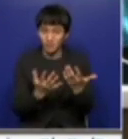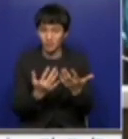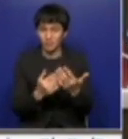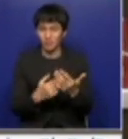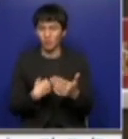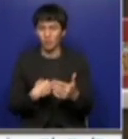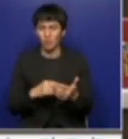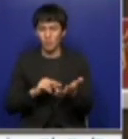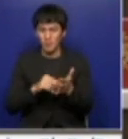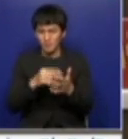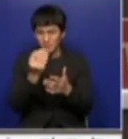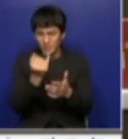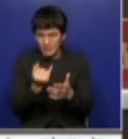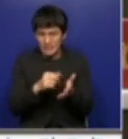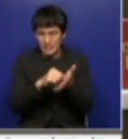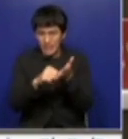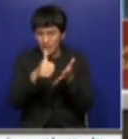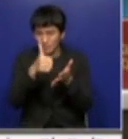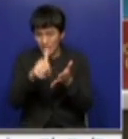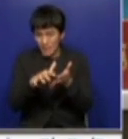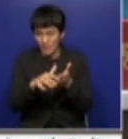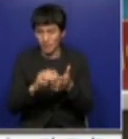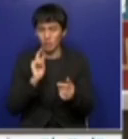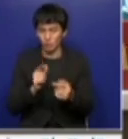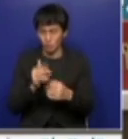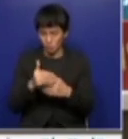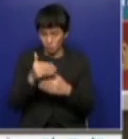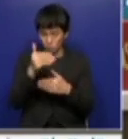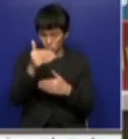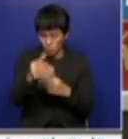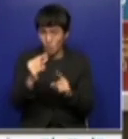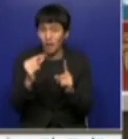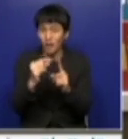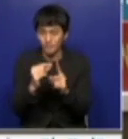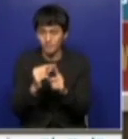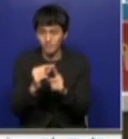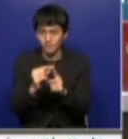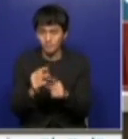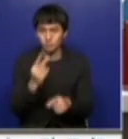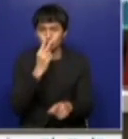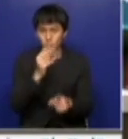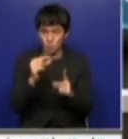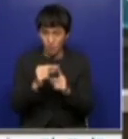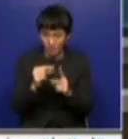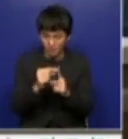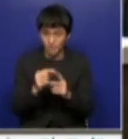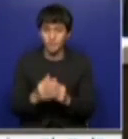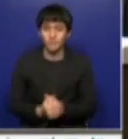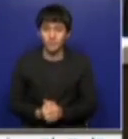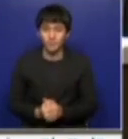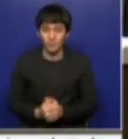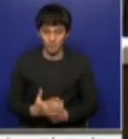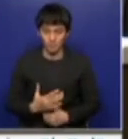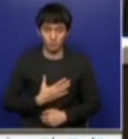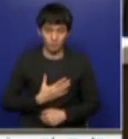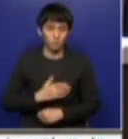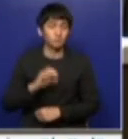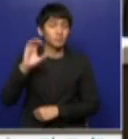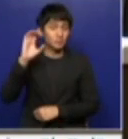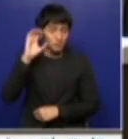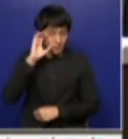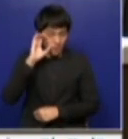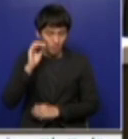บางท่านพยามเน้นนะครับนั่นต้องไปดูที่ถ้อยคำแต่ผมเองเนี่ยมีความเชื่อมั่นครับว่า